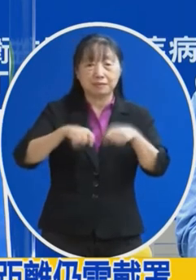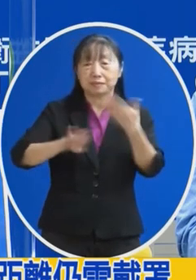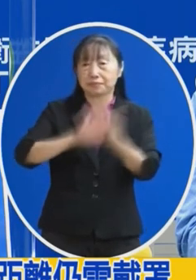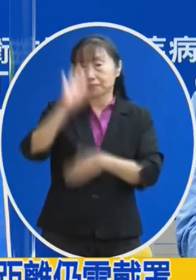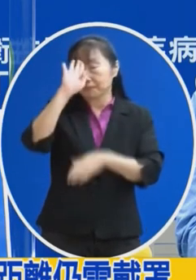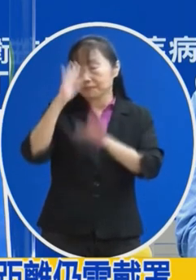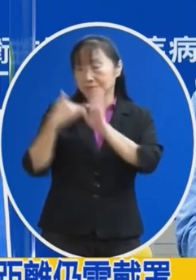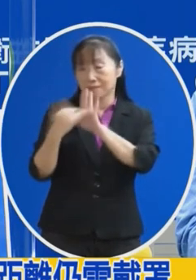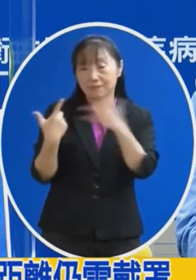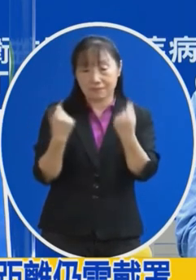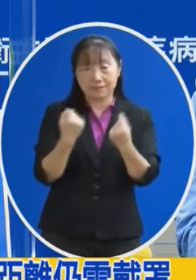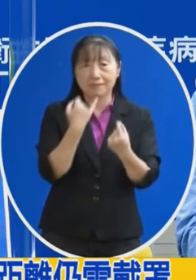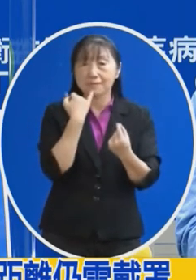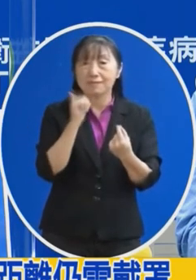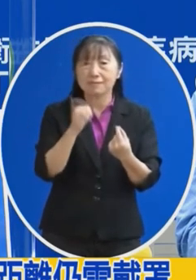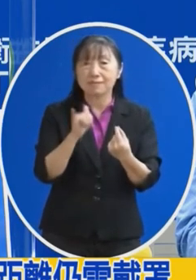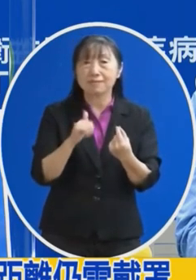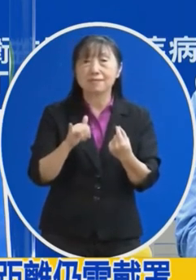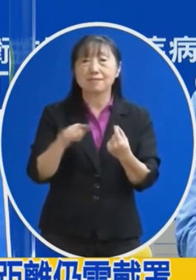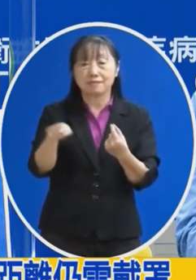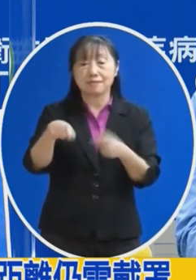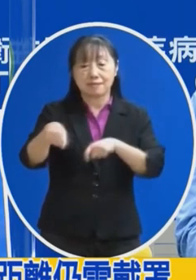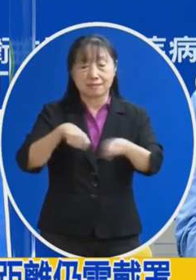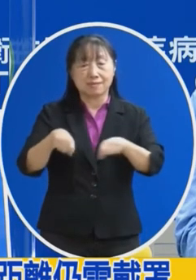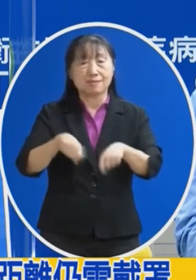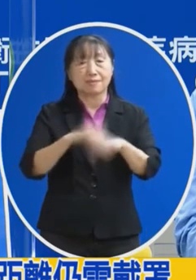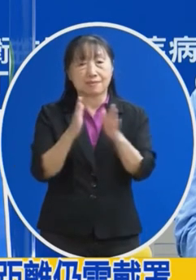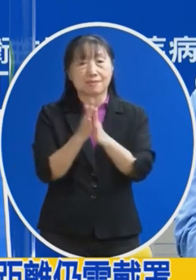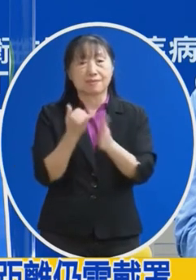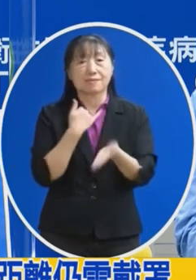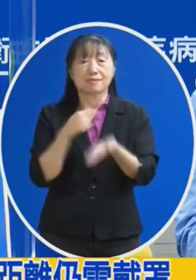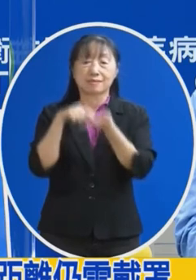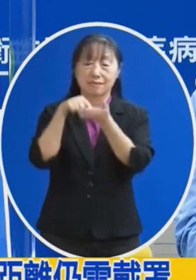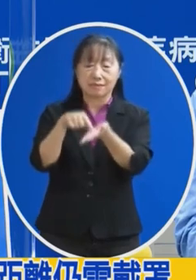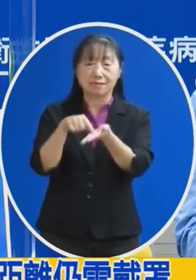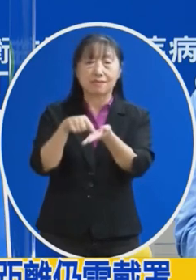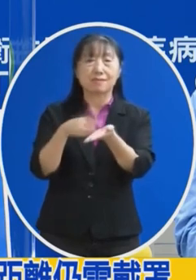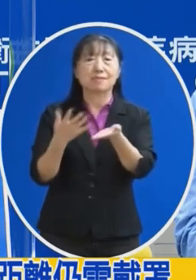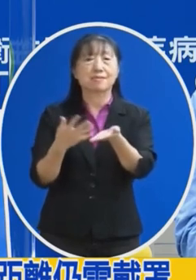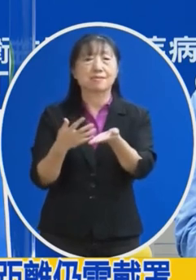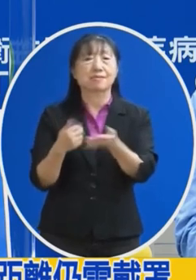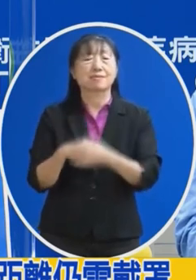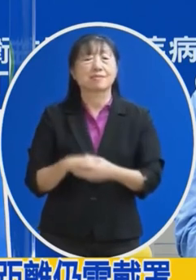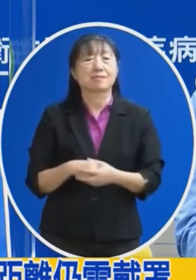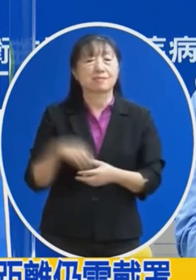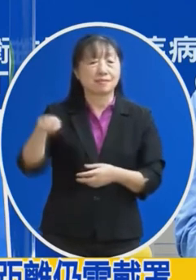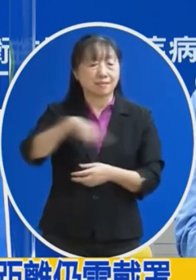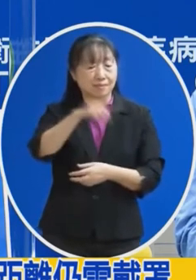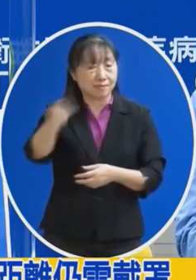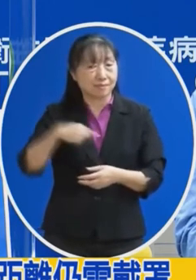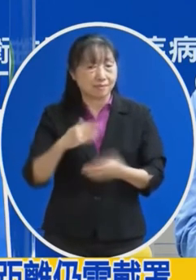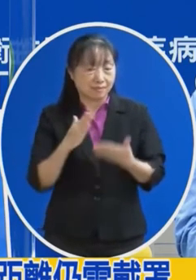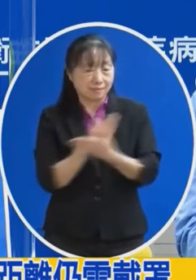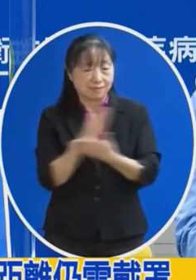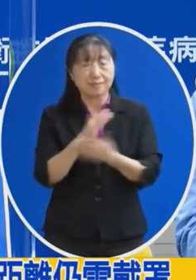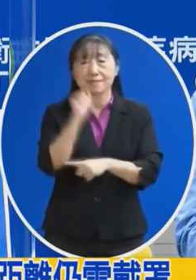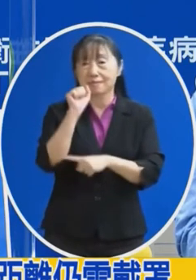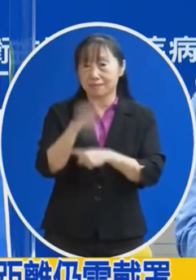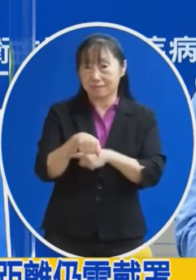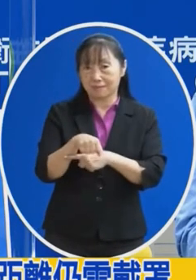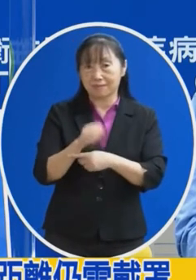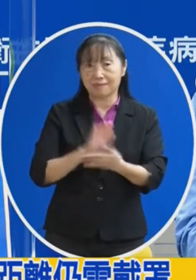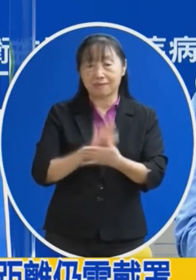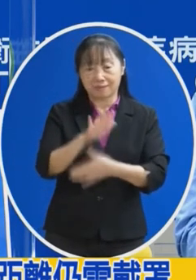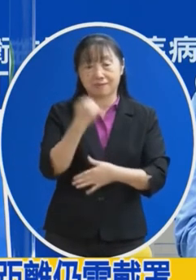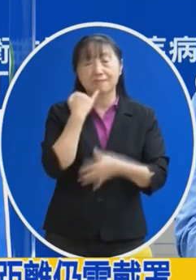好，那都是属于个别的计划，提向他们主管单位，那经过大家的一个核准之后，那就